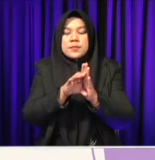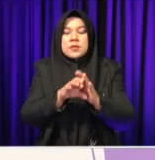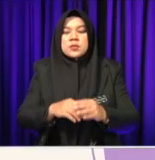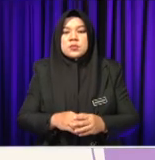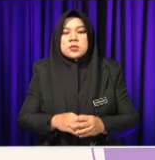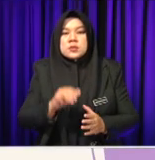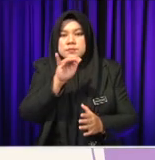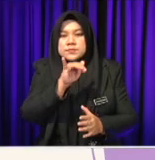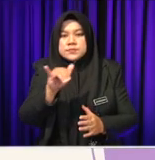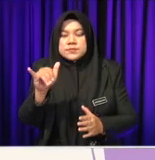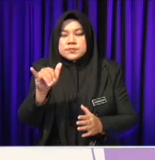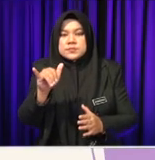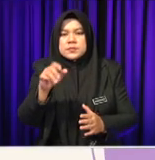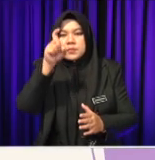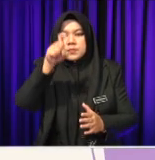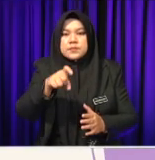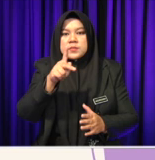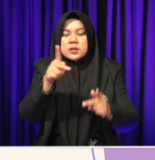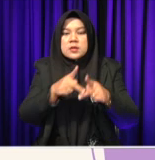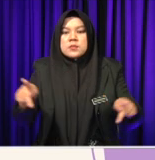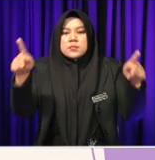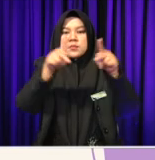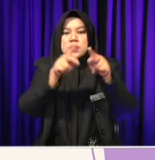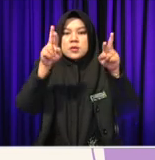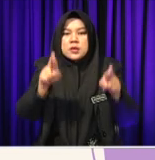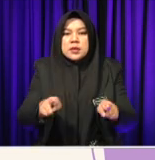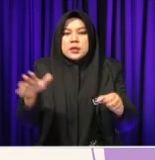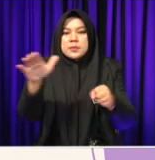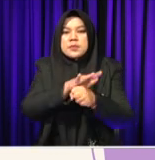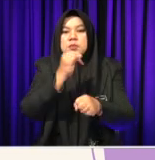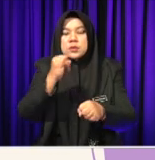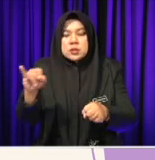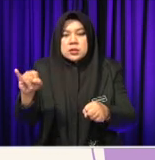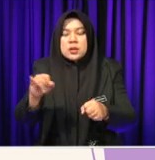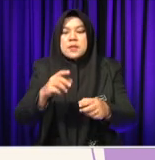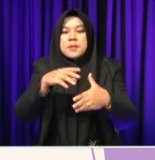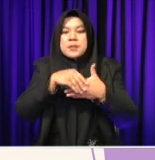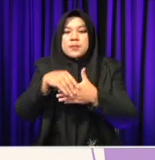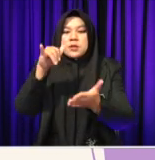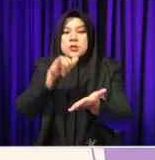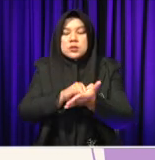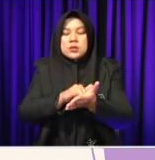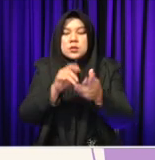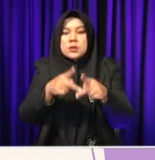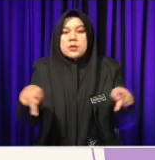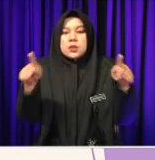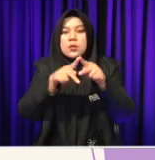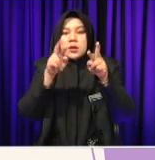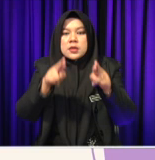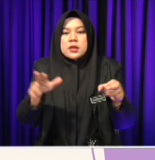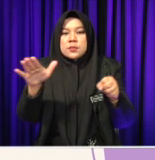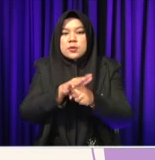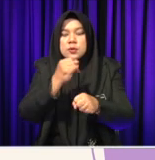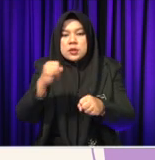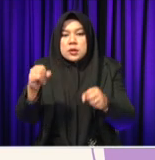okey contohnya memastikan keperluan rakyat dipenuhi pemimpin tersebut berjaya memastikan keperluan rakyat dipenuhi